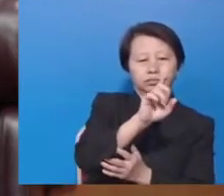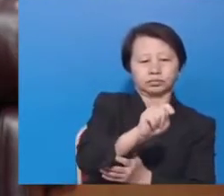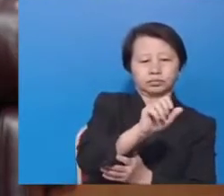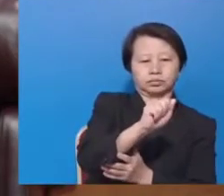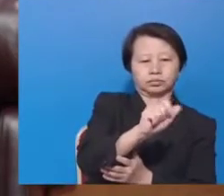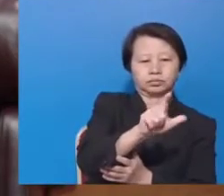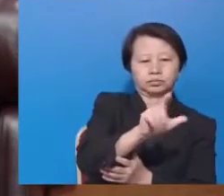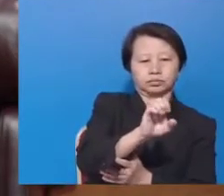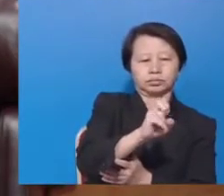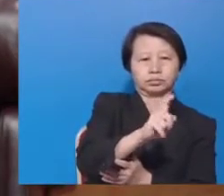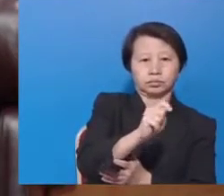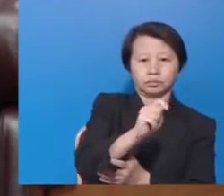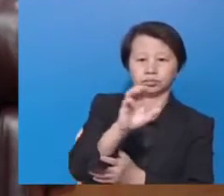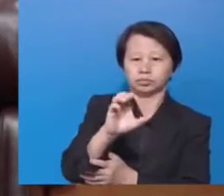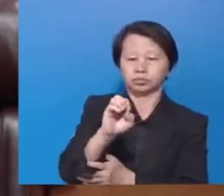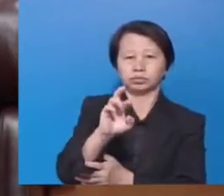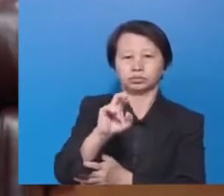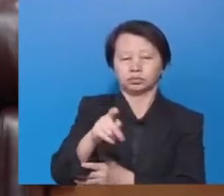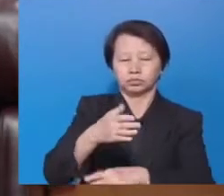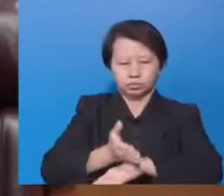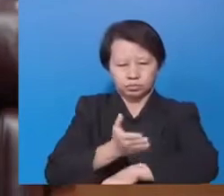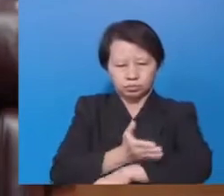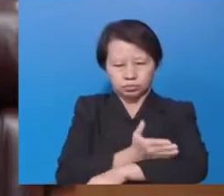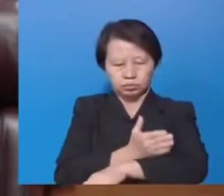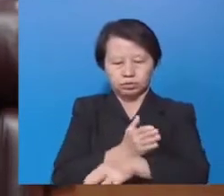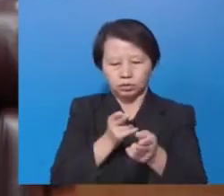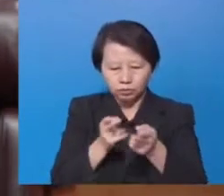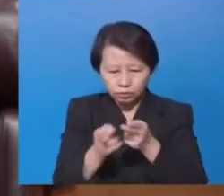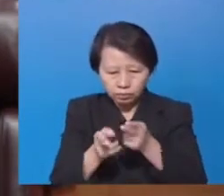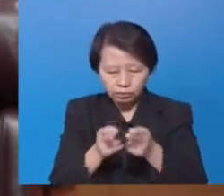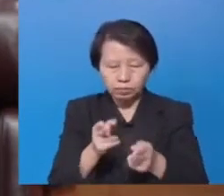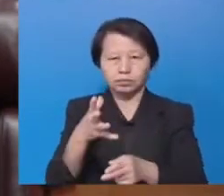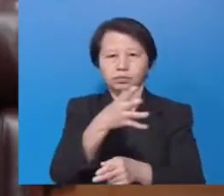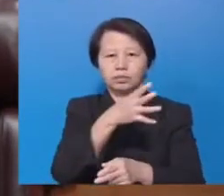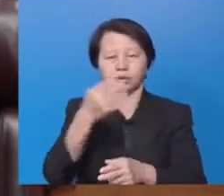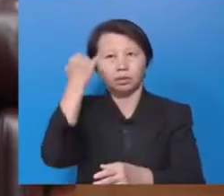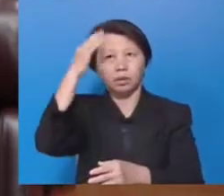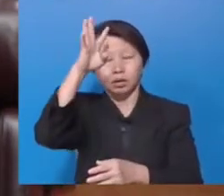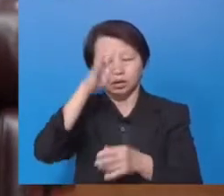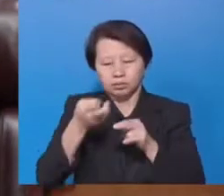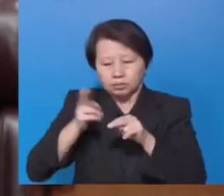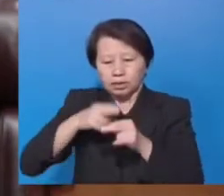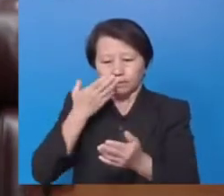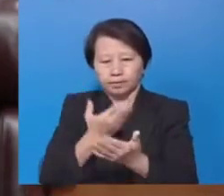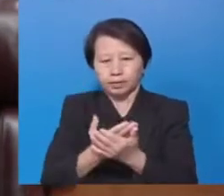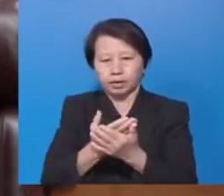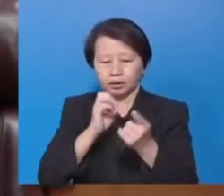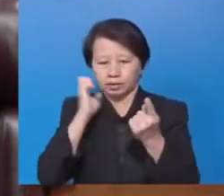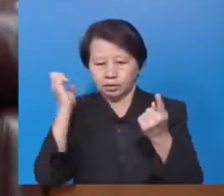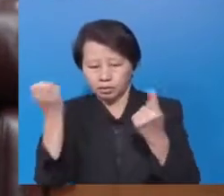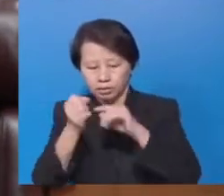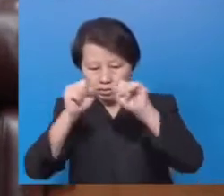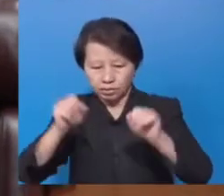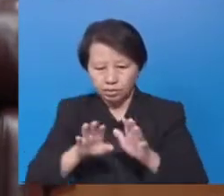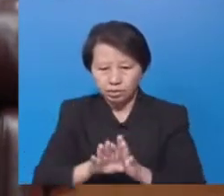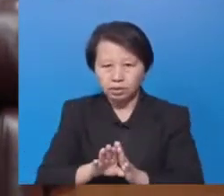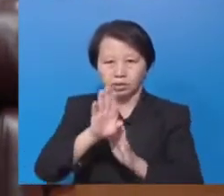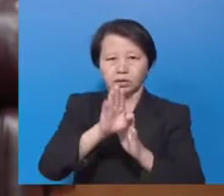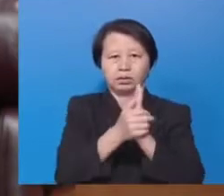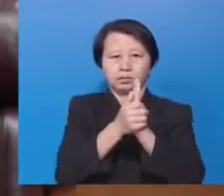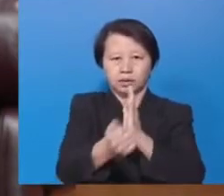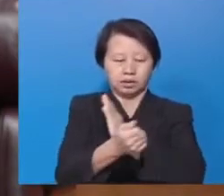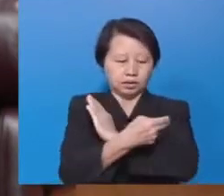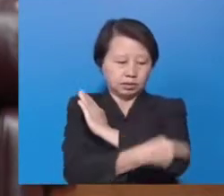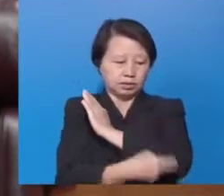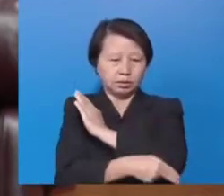terus memperkasakan usaha bagi meningkatkan usaha serta ini Setia menambah baikan ekosistem pembangunan